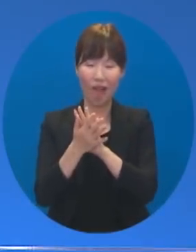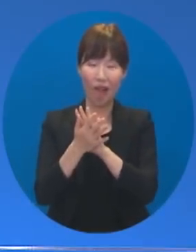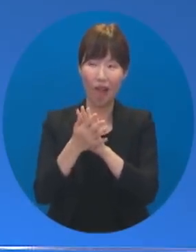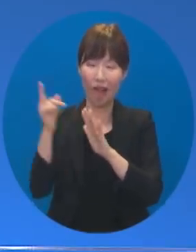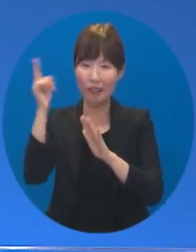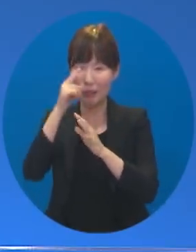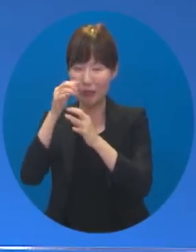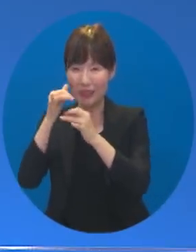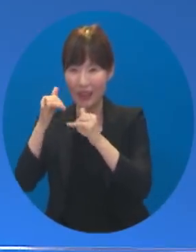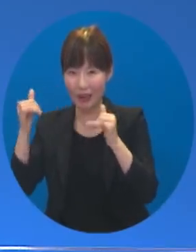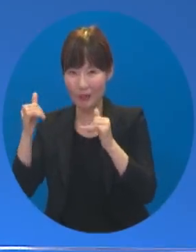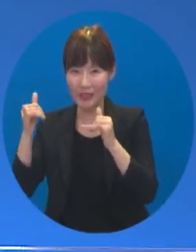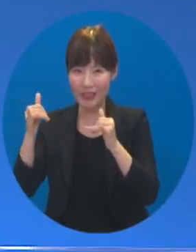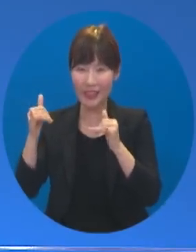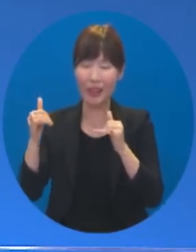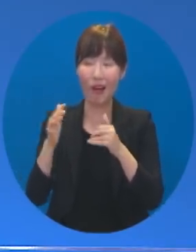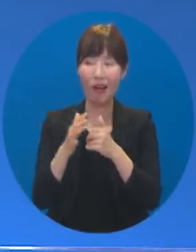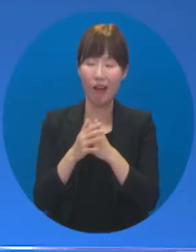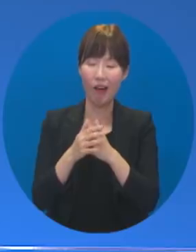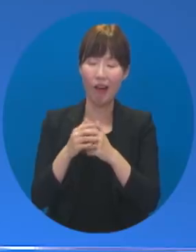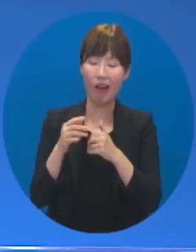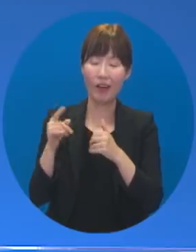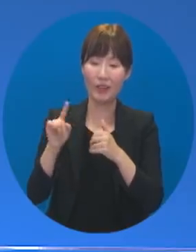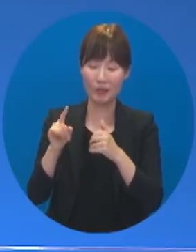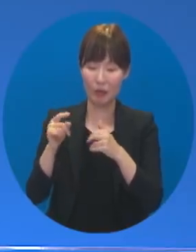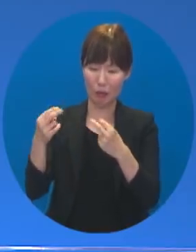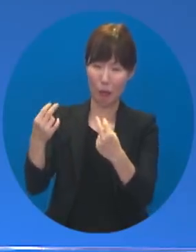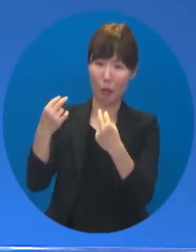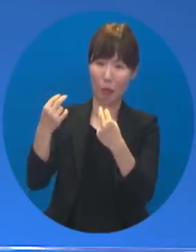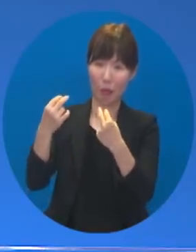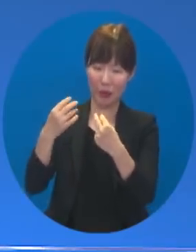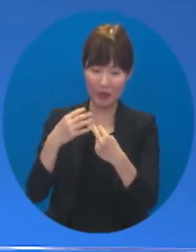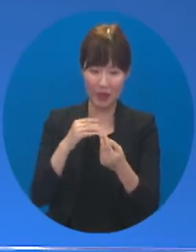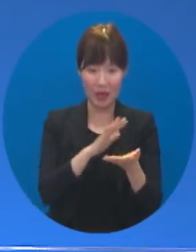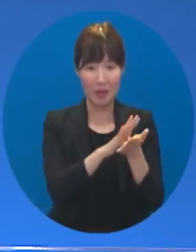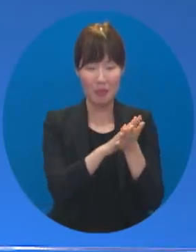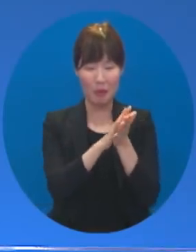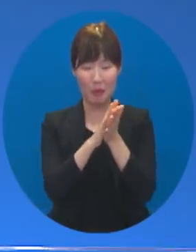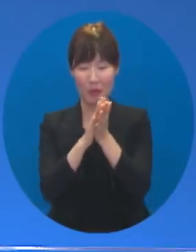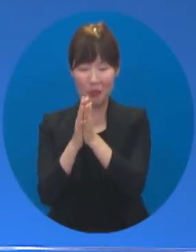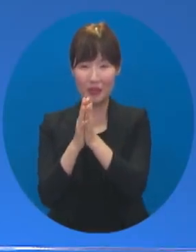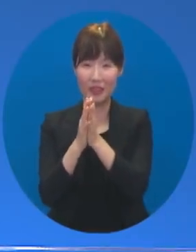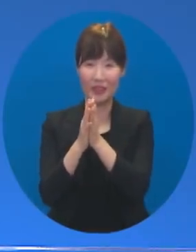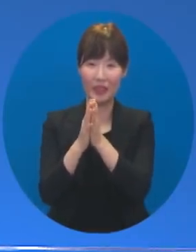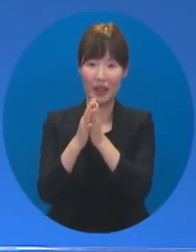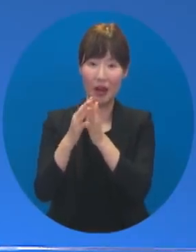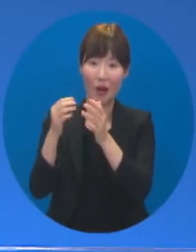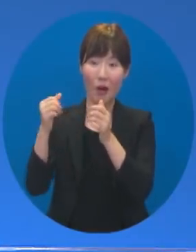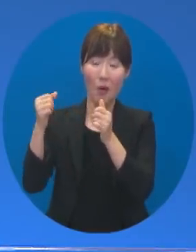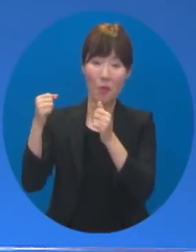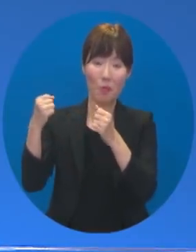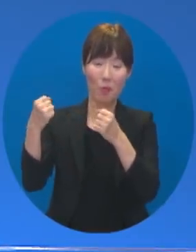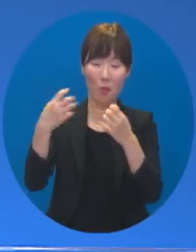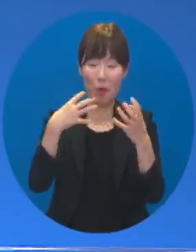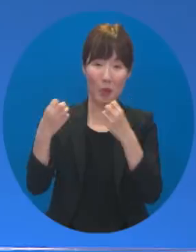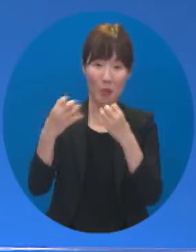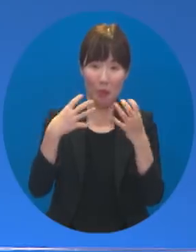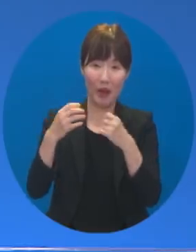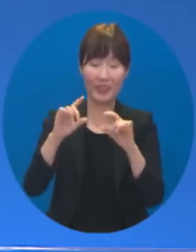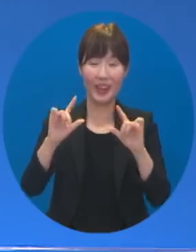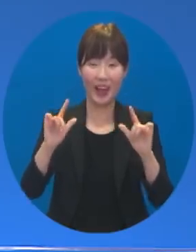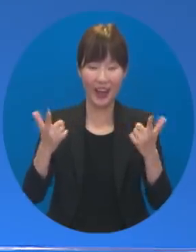있을까? 왜 그 쳐다보고 있을까? 변신하는 그 과정에서 빨리 공격을 해야 되는데 악당은 항상 이렇게 멍하니 있는 거예요, 이렇게.